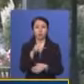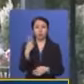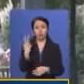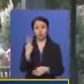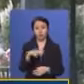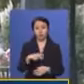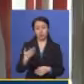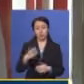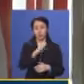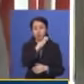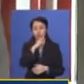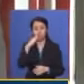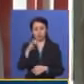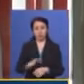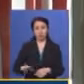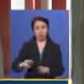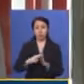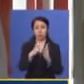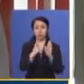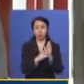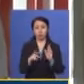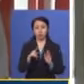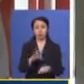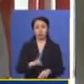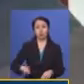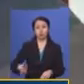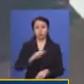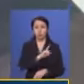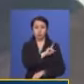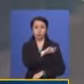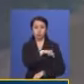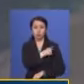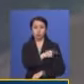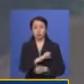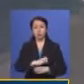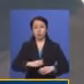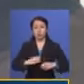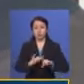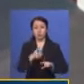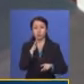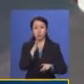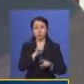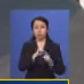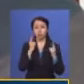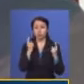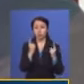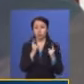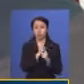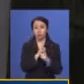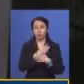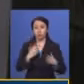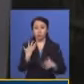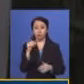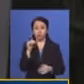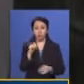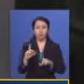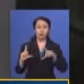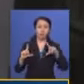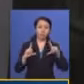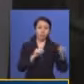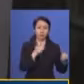20 наших земляков. Также с 17 июля в регионе действуют медицинские бригады. За время карантина ими было совершено более 5000